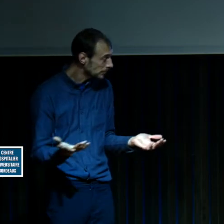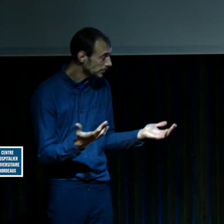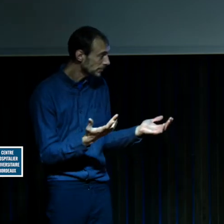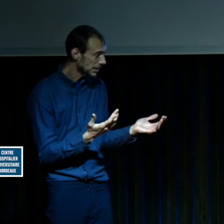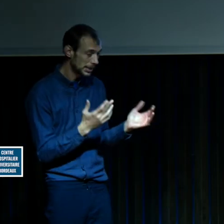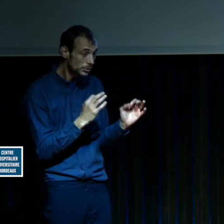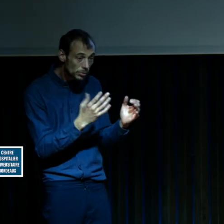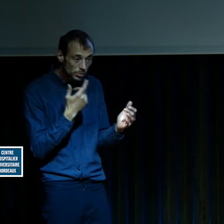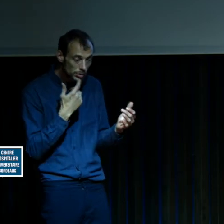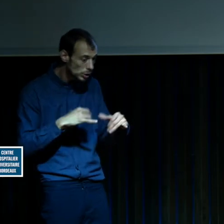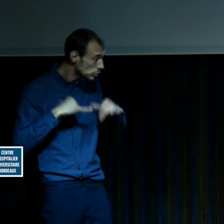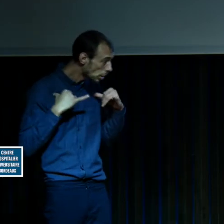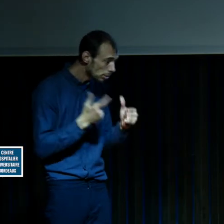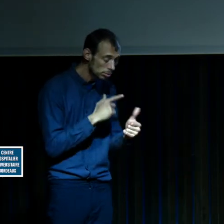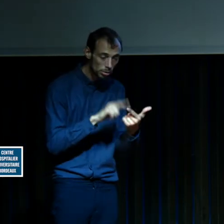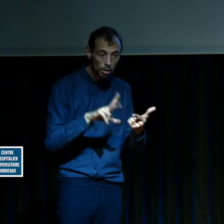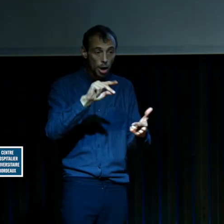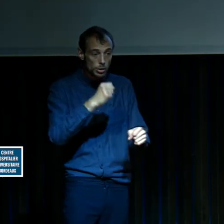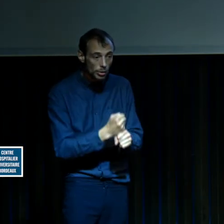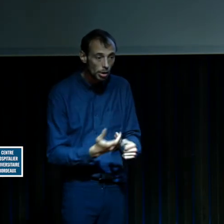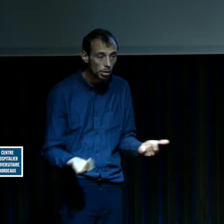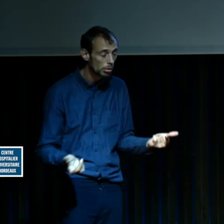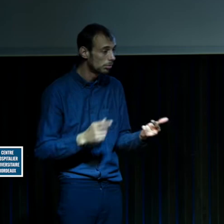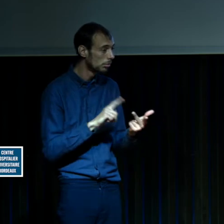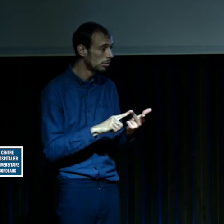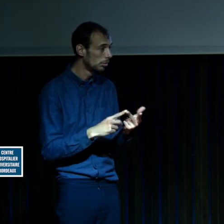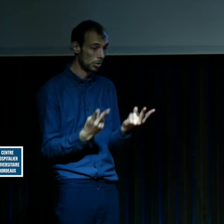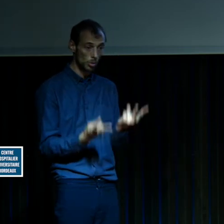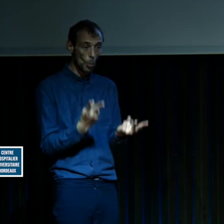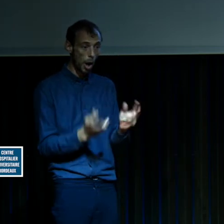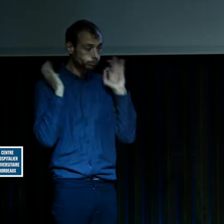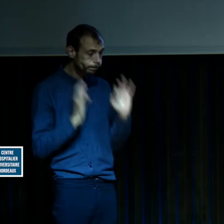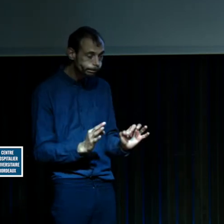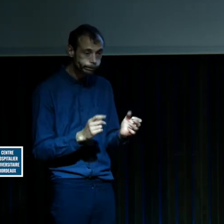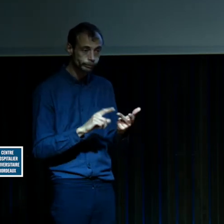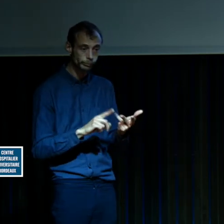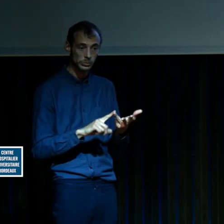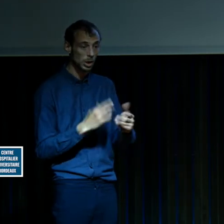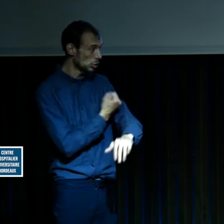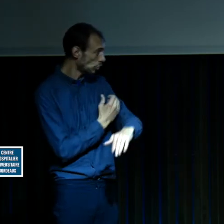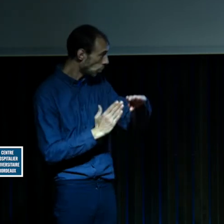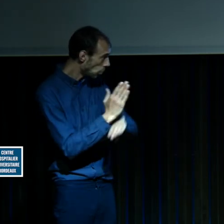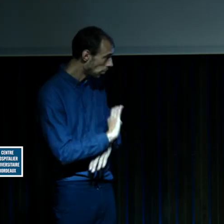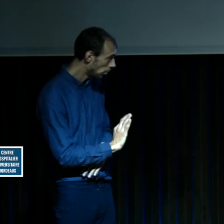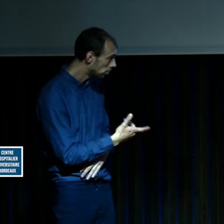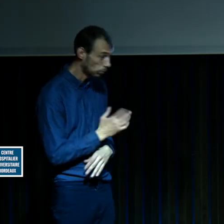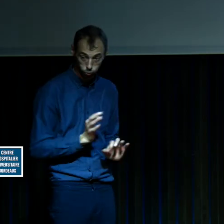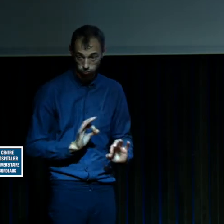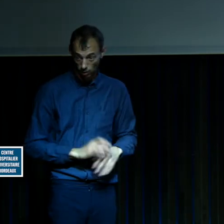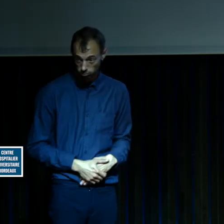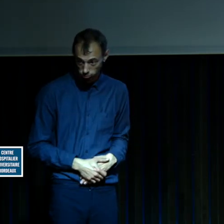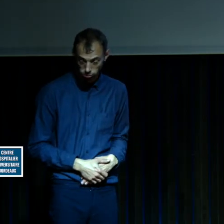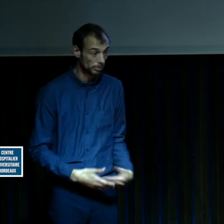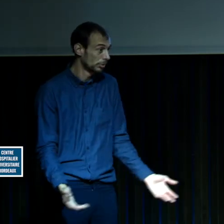Effectivement, jeune, trentenaire, pas du tout en surpoids, pas d'hypertension. Enfin, non. Voilà.